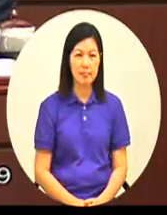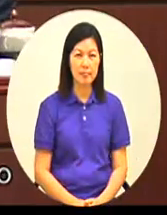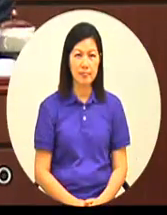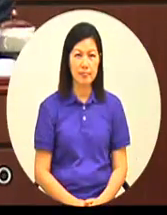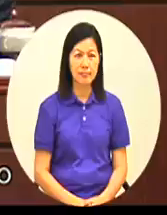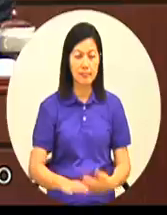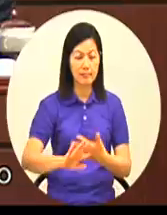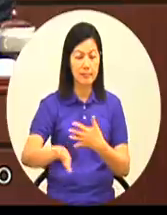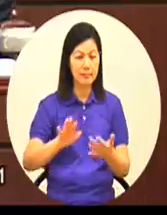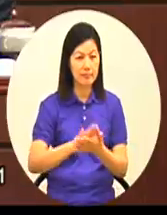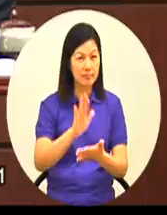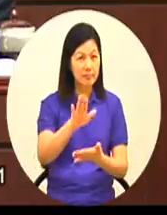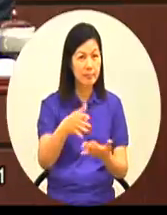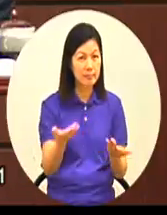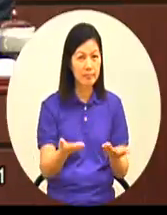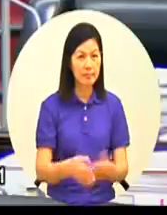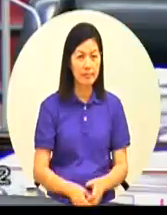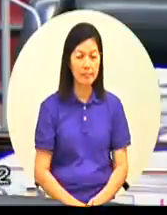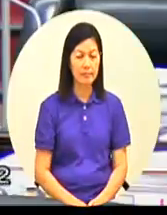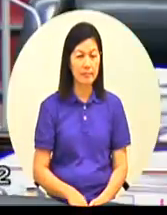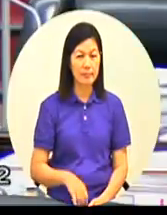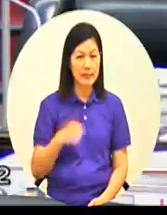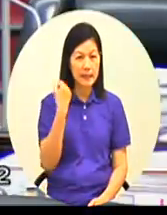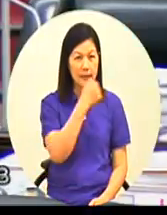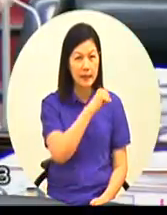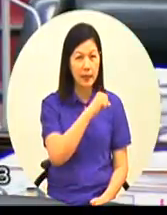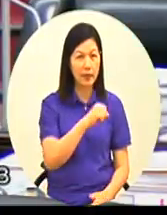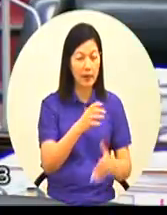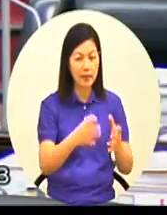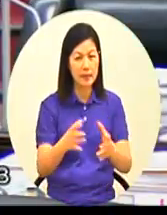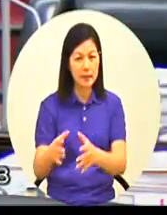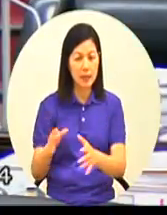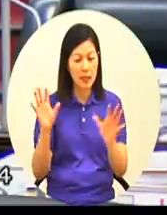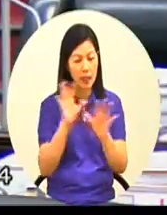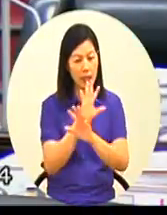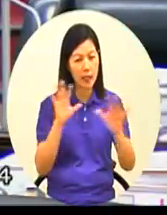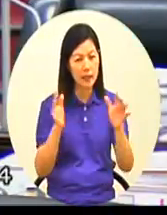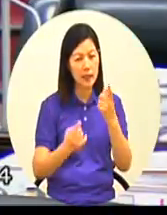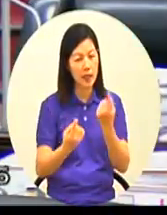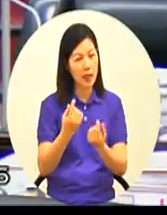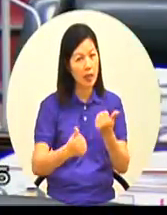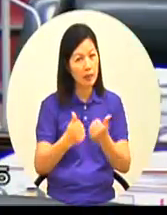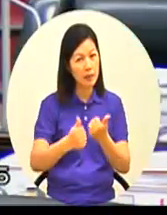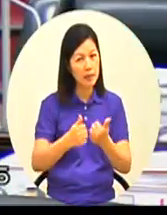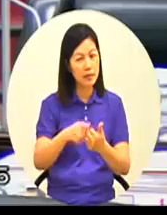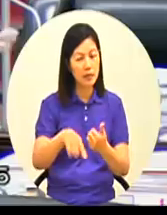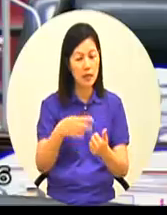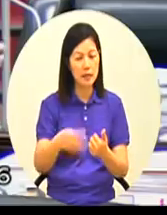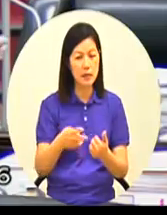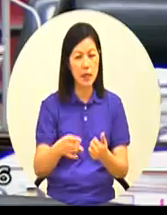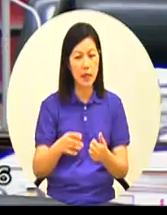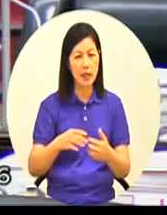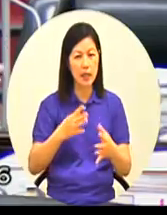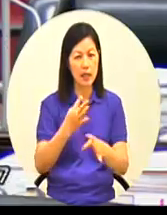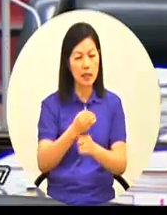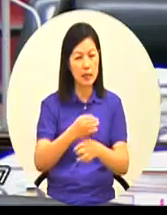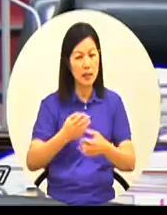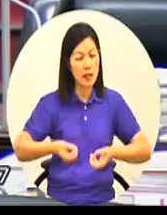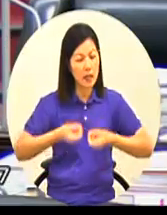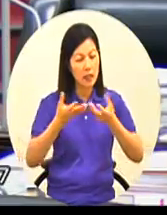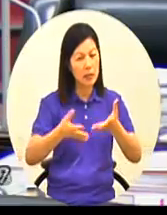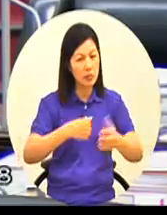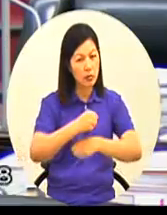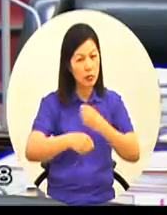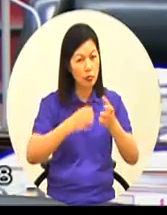后续呢？就是在台湾办办歌唱比赛，然后办办节庆的活动，还有没有什么其他